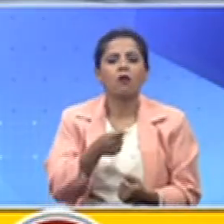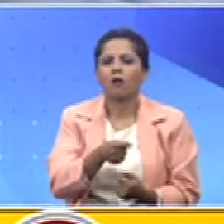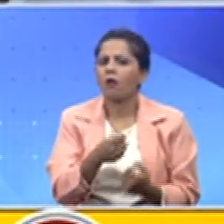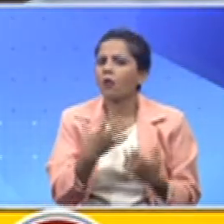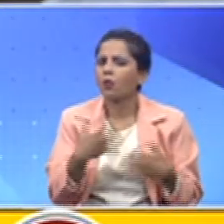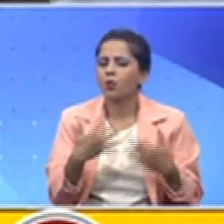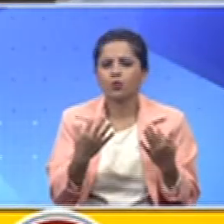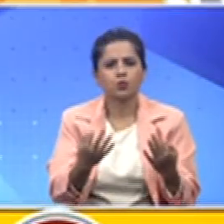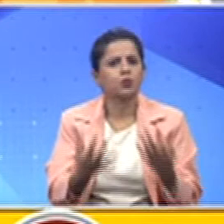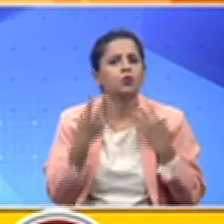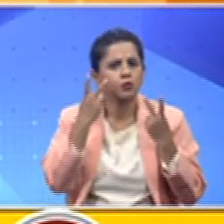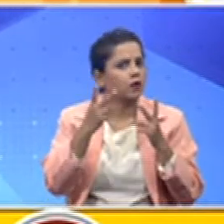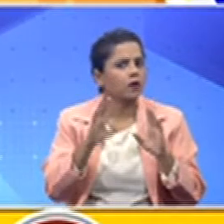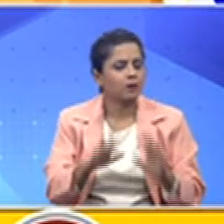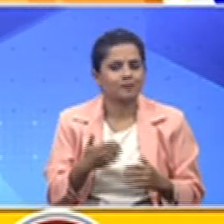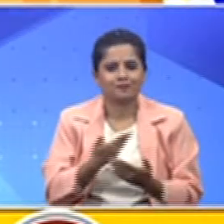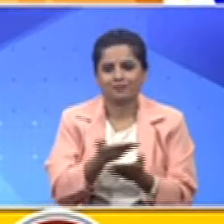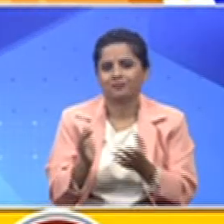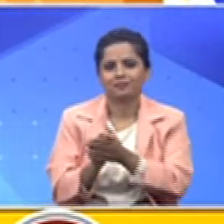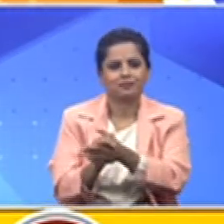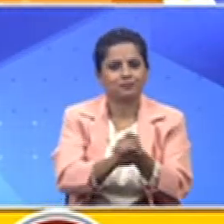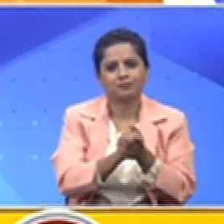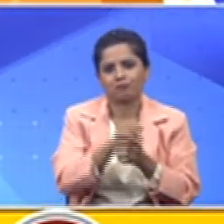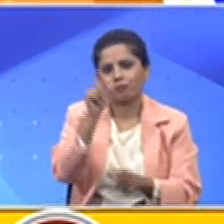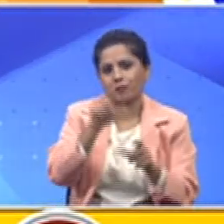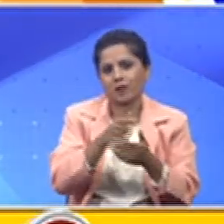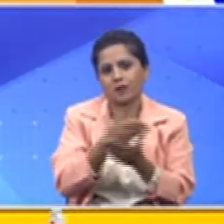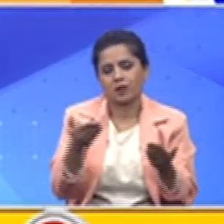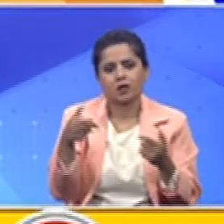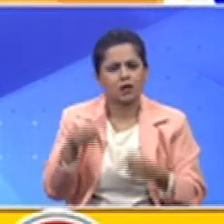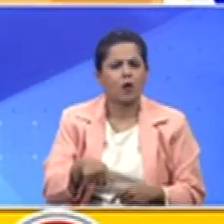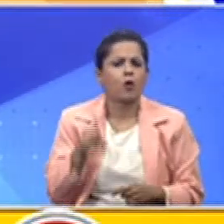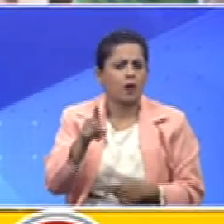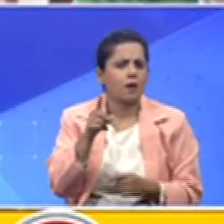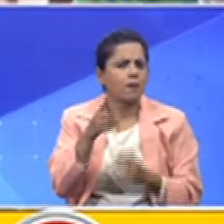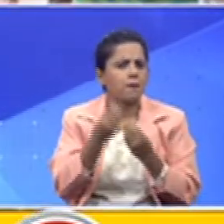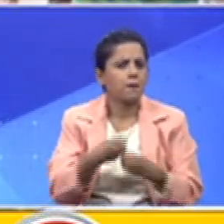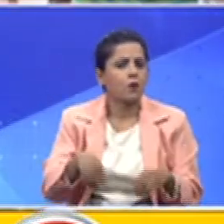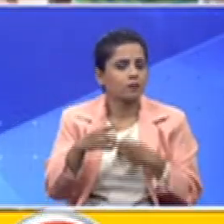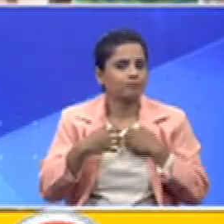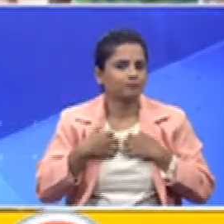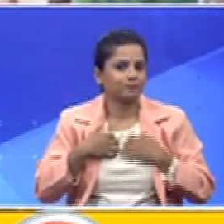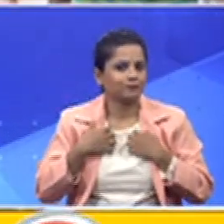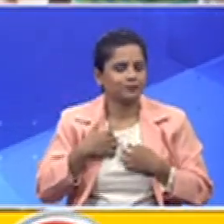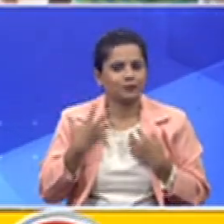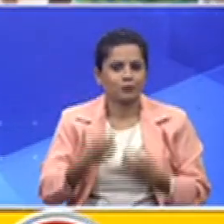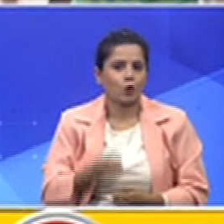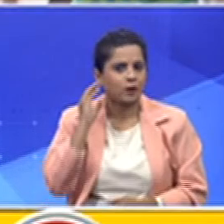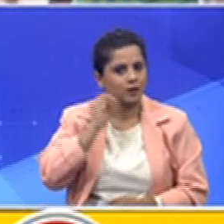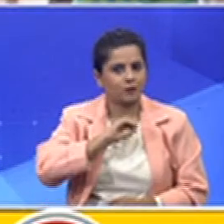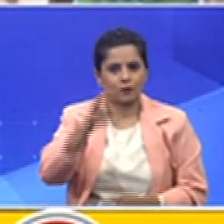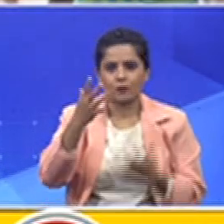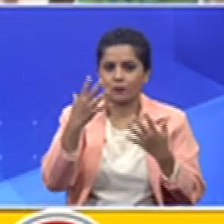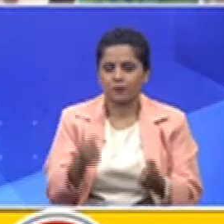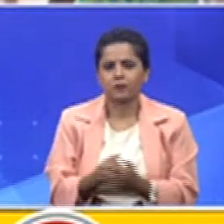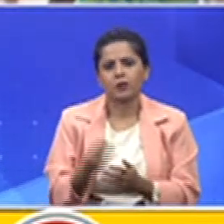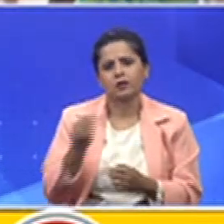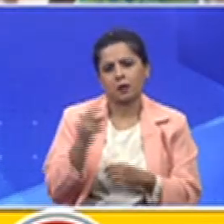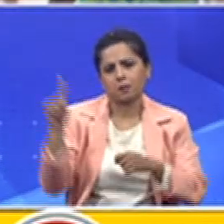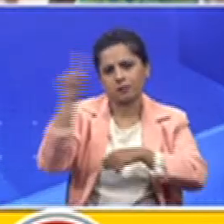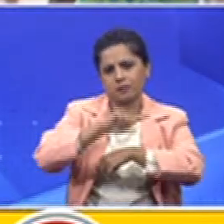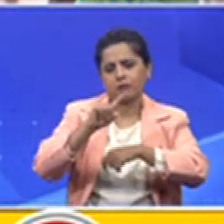है। मेरे प्यारे देशवासियों, आज मैं आपको एक और दिलचस्प बात भी बताना चाहता हूं। कुछ दिन